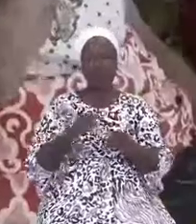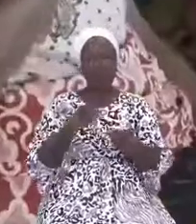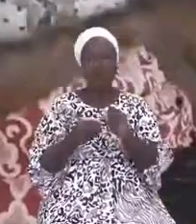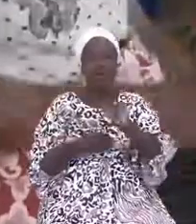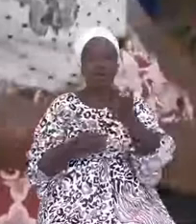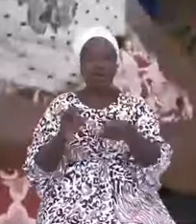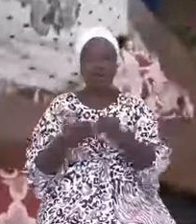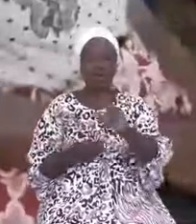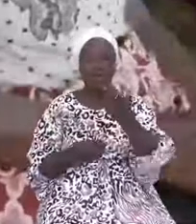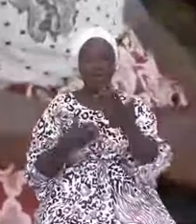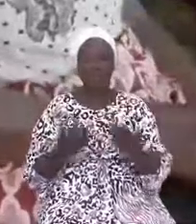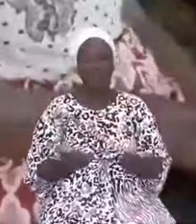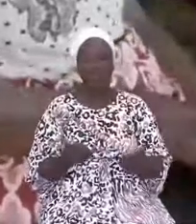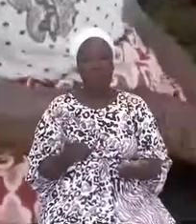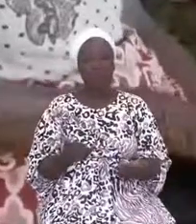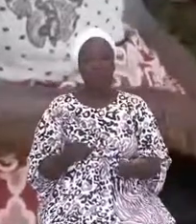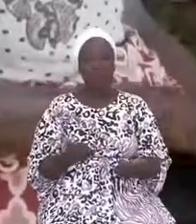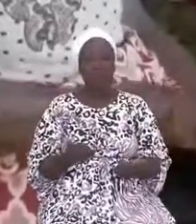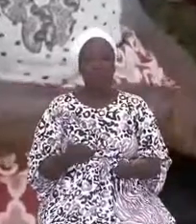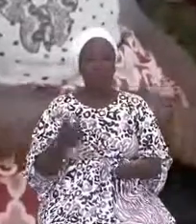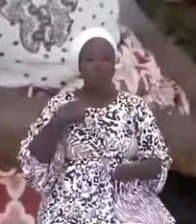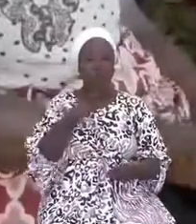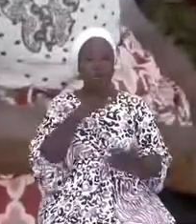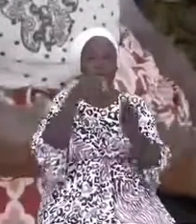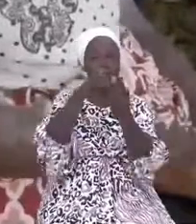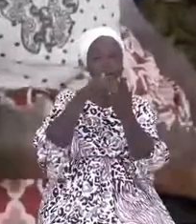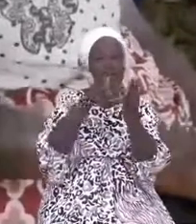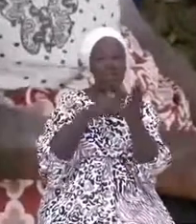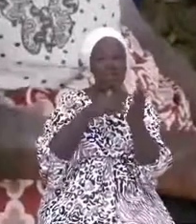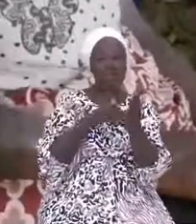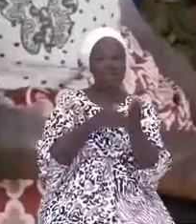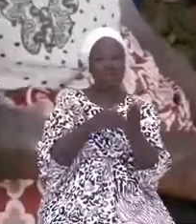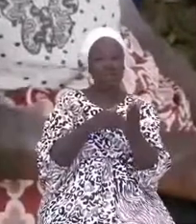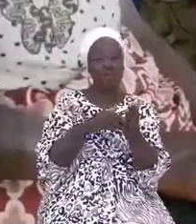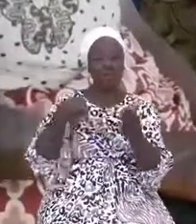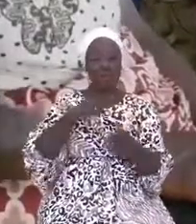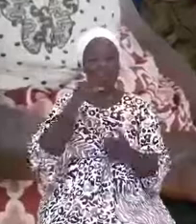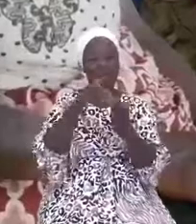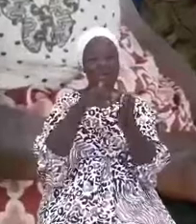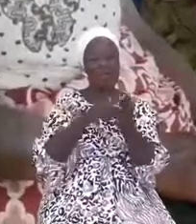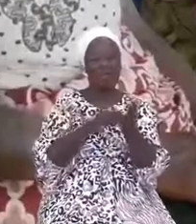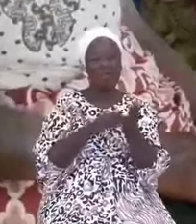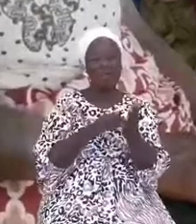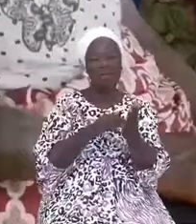Troisième élément, nous sommes tous enrôlés pour la provision de